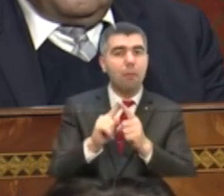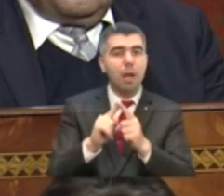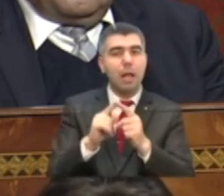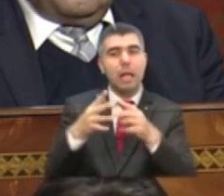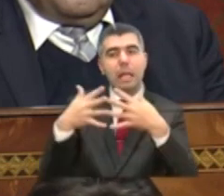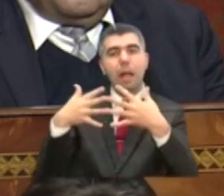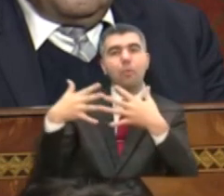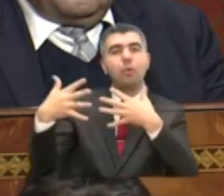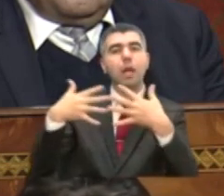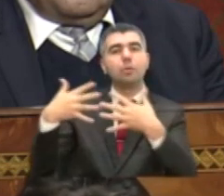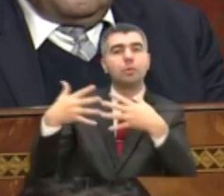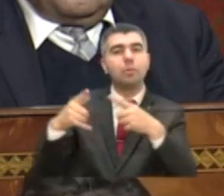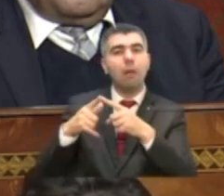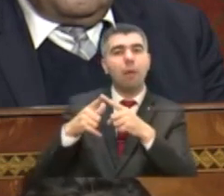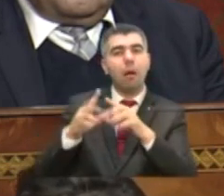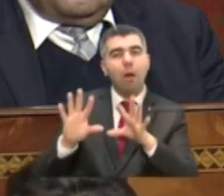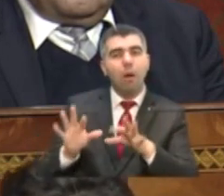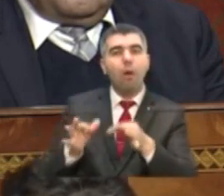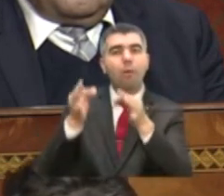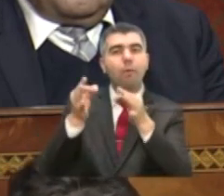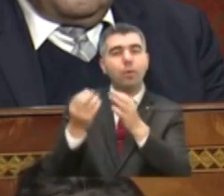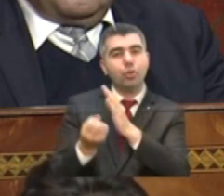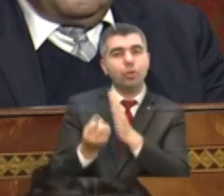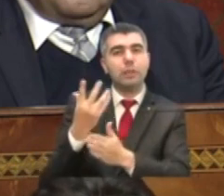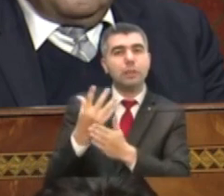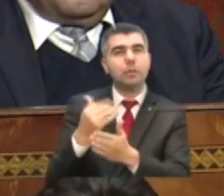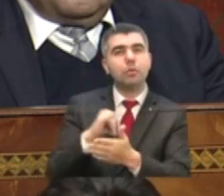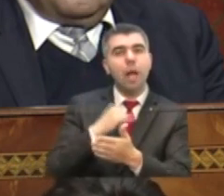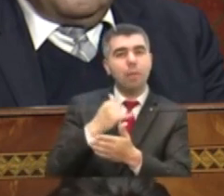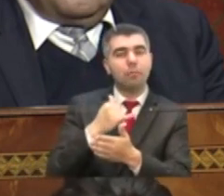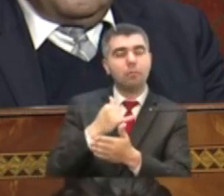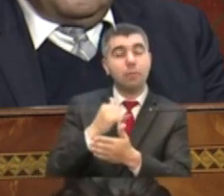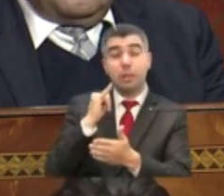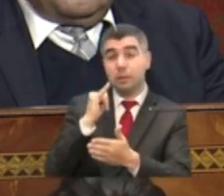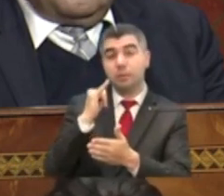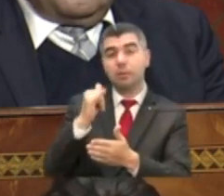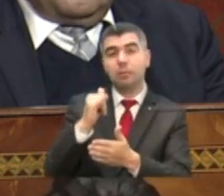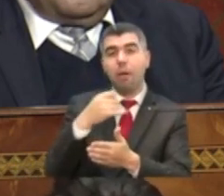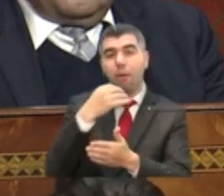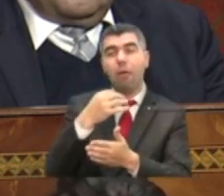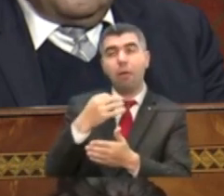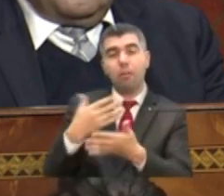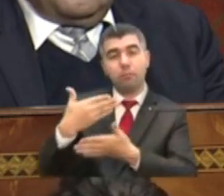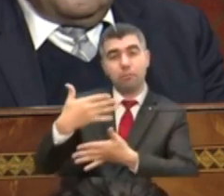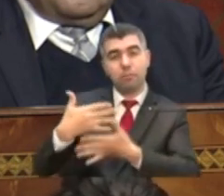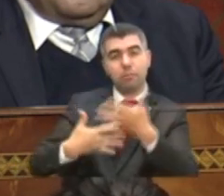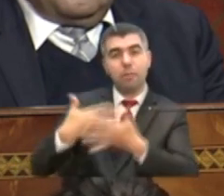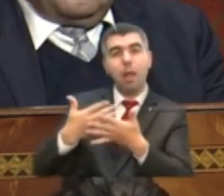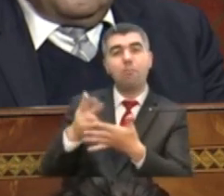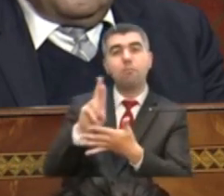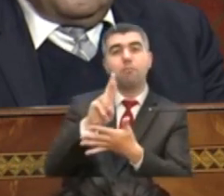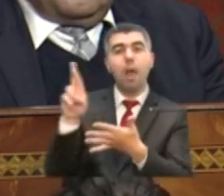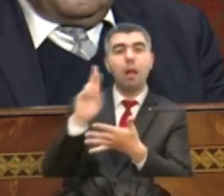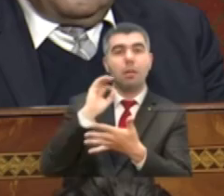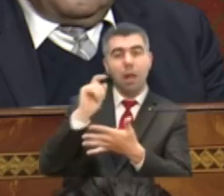التنموي الجديد باعتباره رأس مالا حقيقيا. وقد دعا صاحب الجلالة في هذا الصدد إلى إرساء استراتيجية